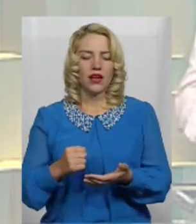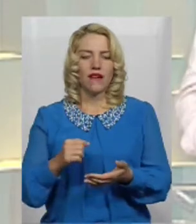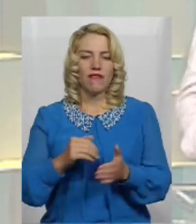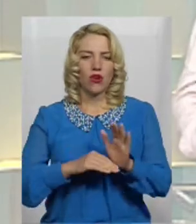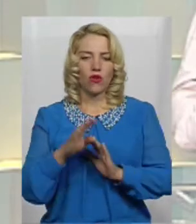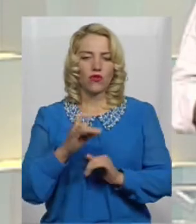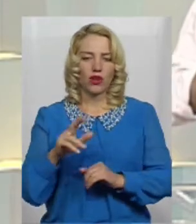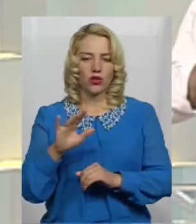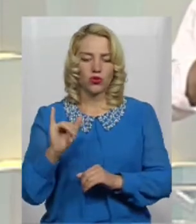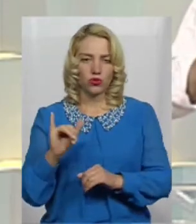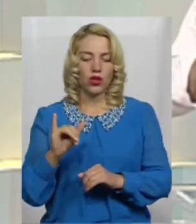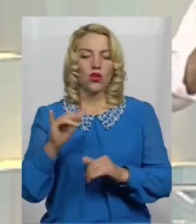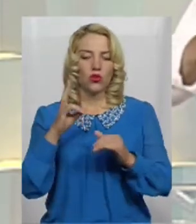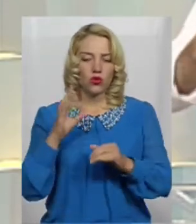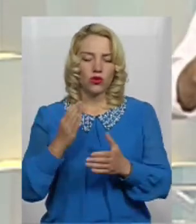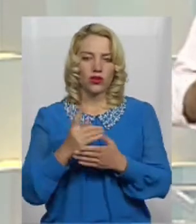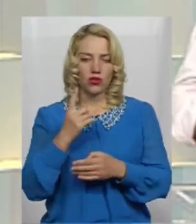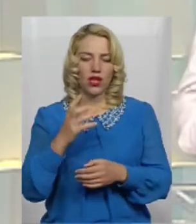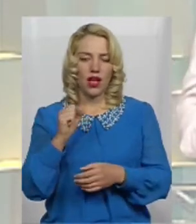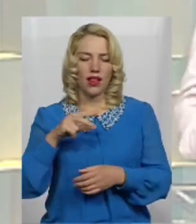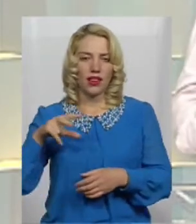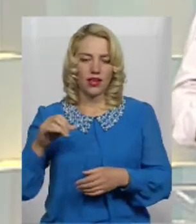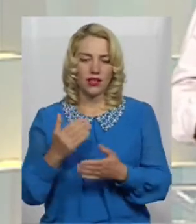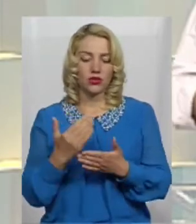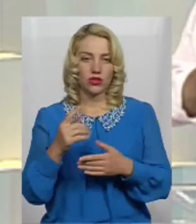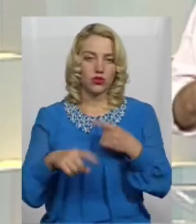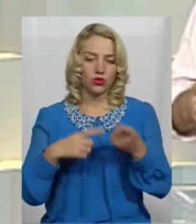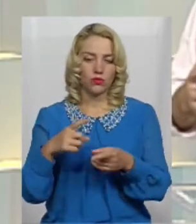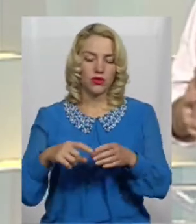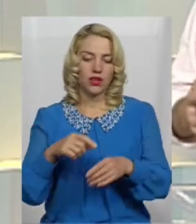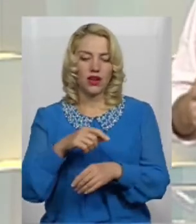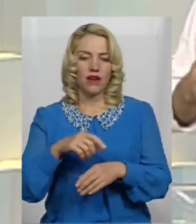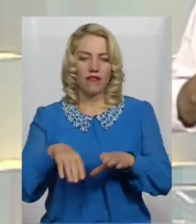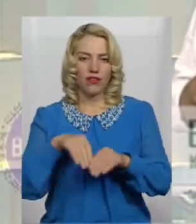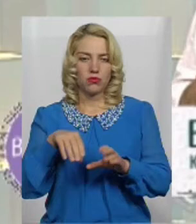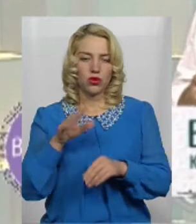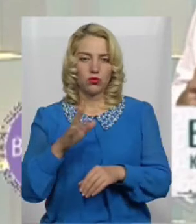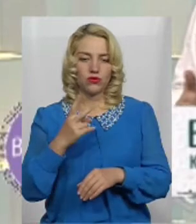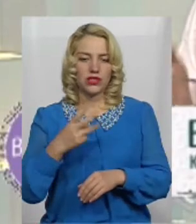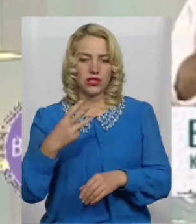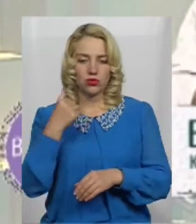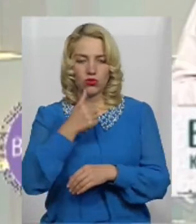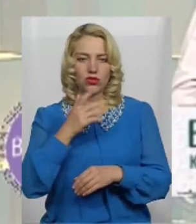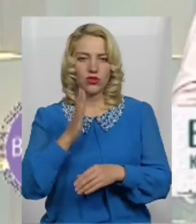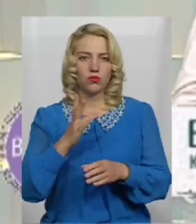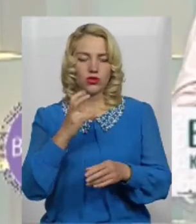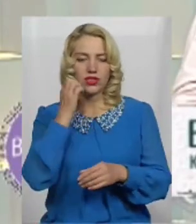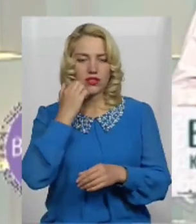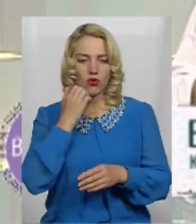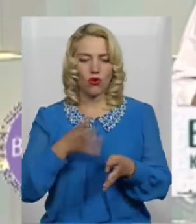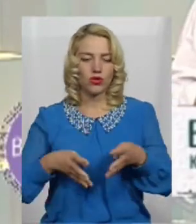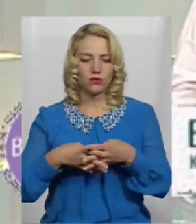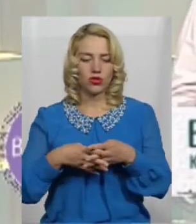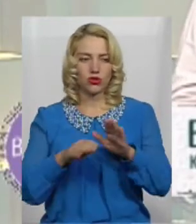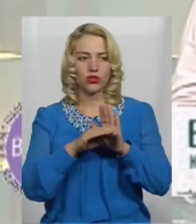є одне «але». Навіть якщо наступні чергові вибори відбудуться в 2023 році, вони все одно відбудуться за старою змішаною